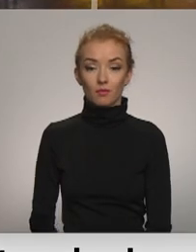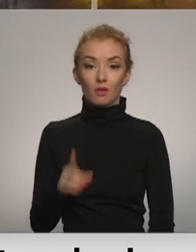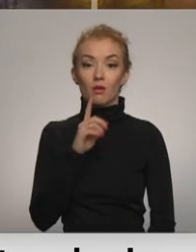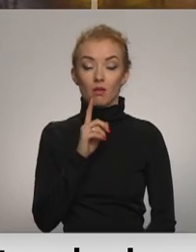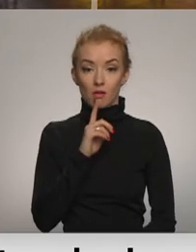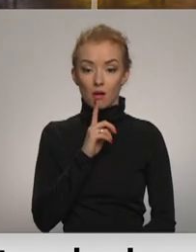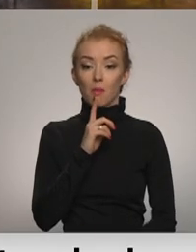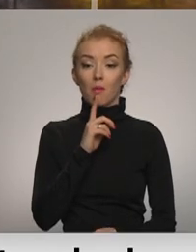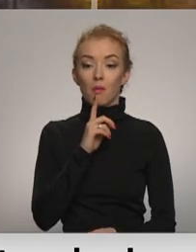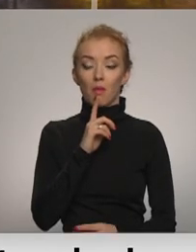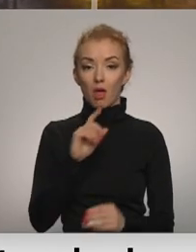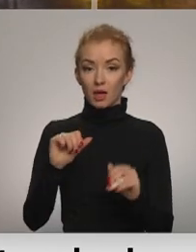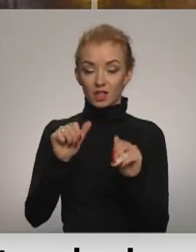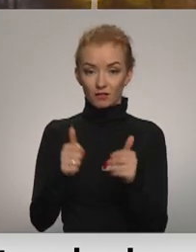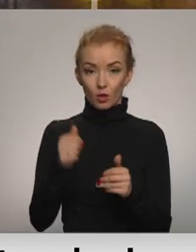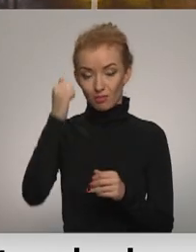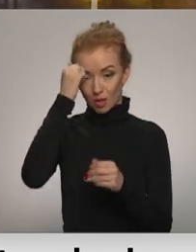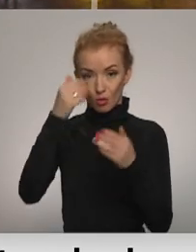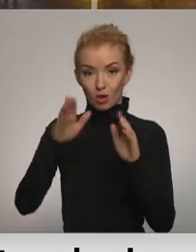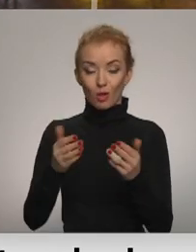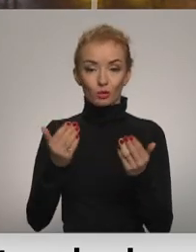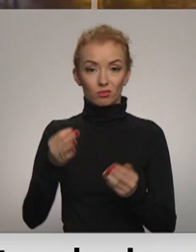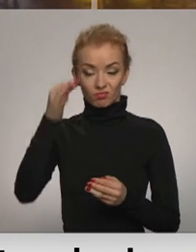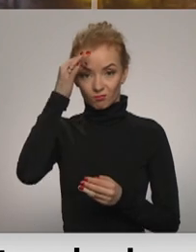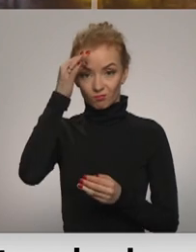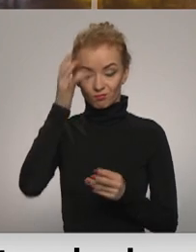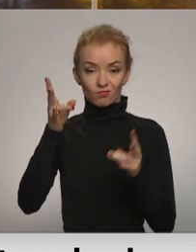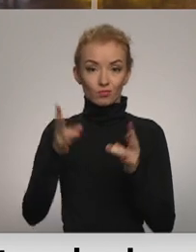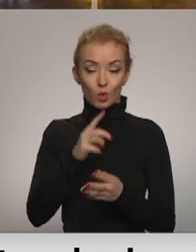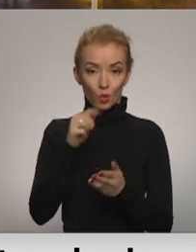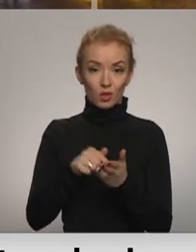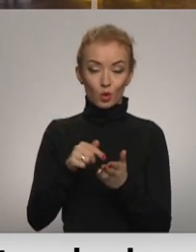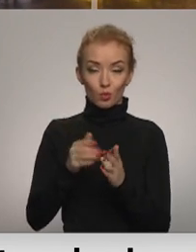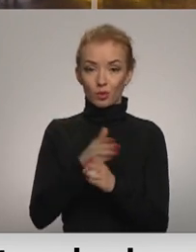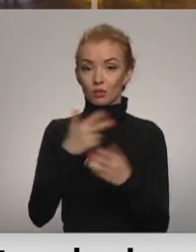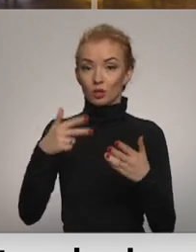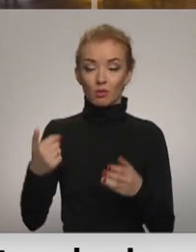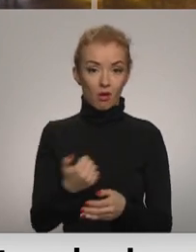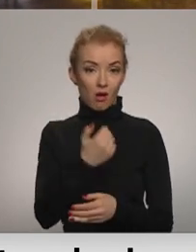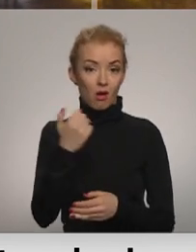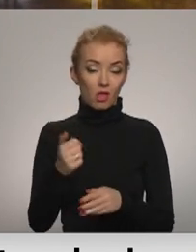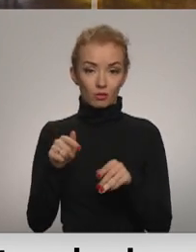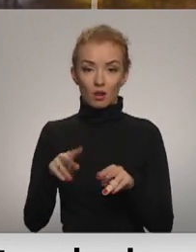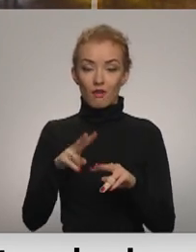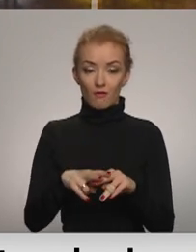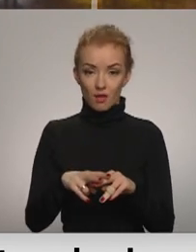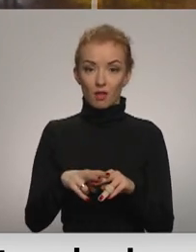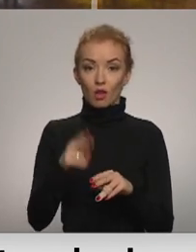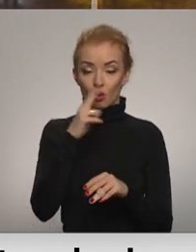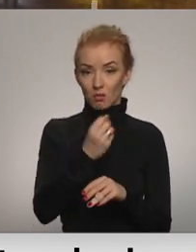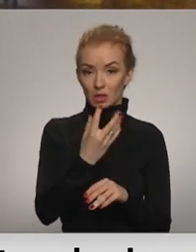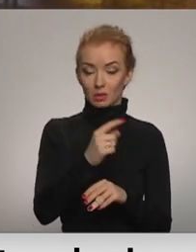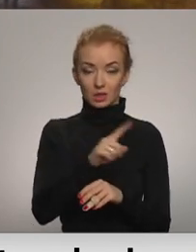Liepājās šķēdes kāpās izveidotajā memoriālā šodien piemin traģiskos notikumus pirms 80 gadiem. Šajā vietā no 15.